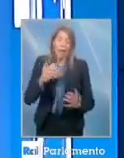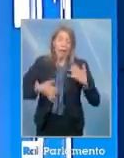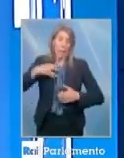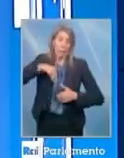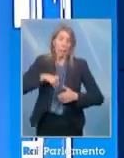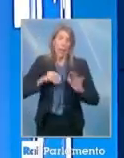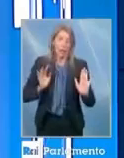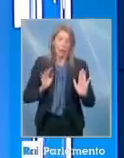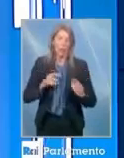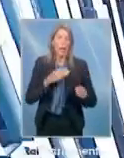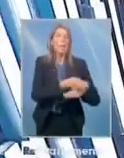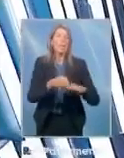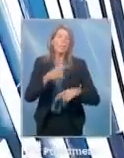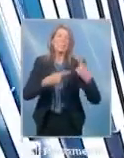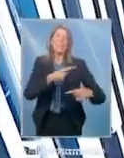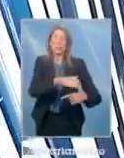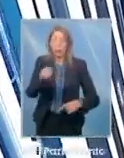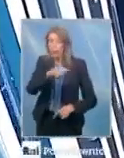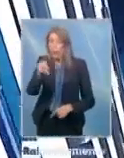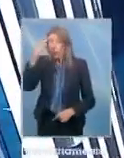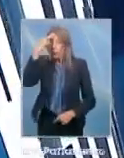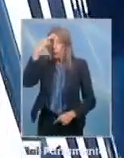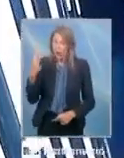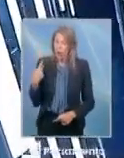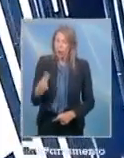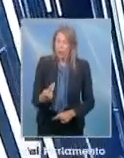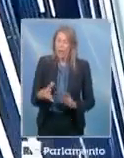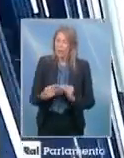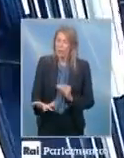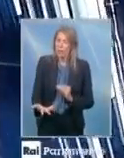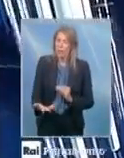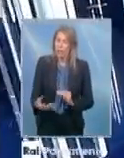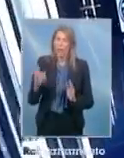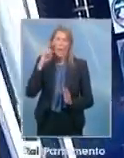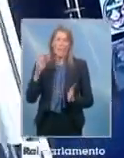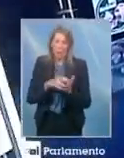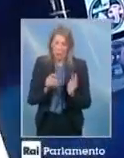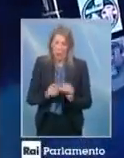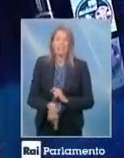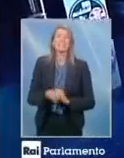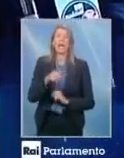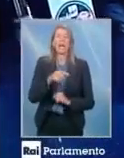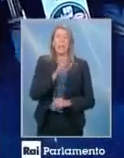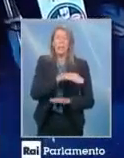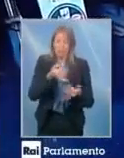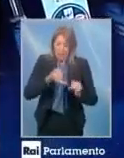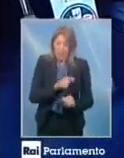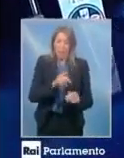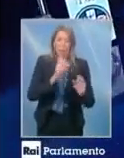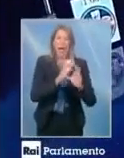confronti dei partiti tradizionali, il ricordo di quello che vi è stato fatto in questi 2 anni, del Green Pass, dei vostri figli buttati fuori dagli autobus, degli anziani